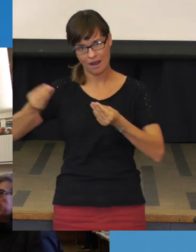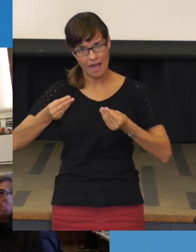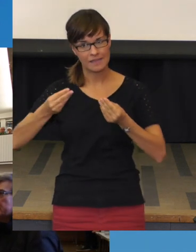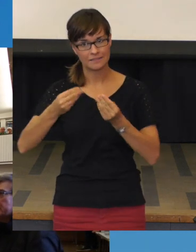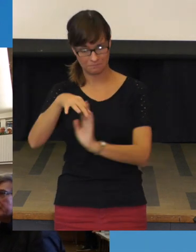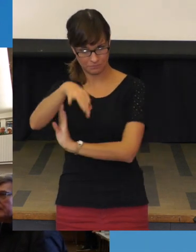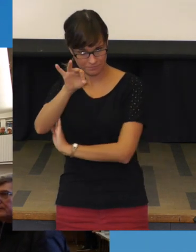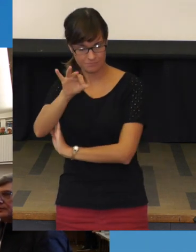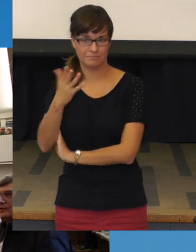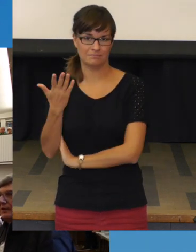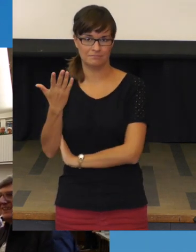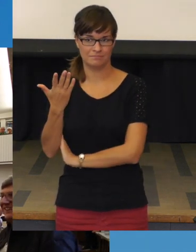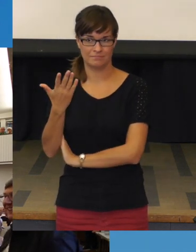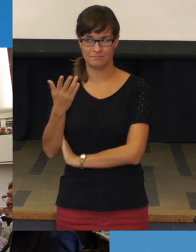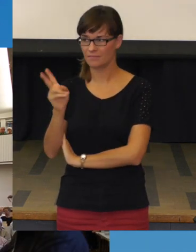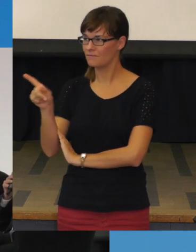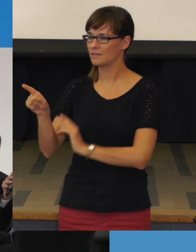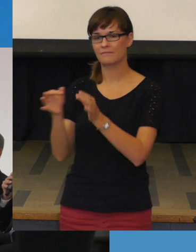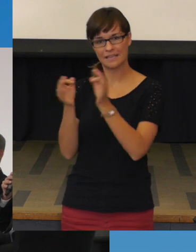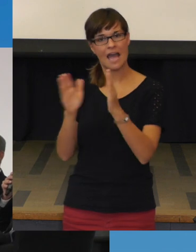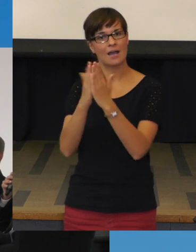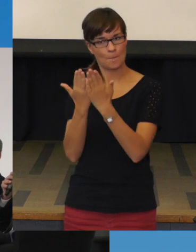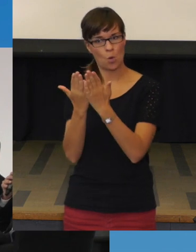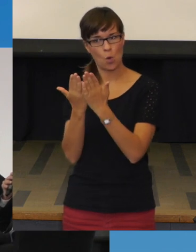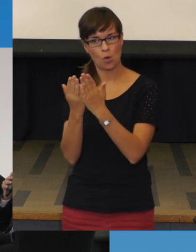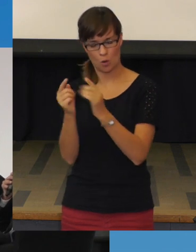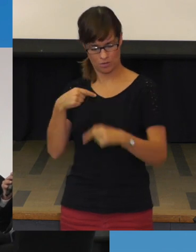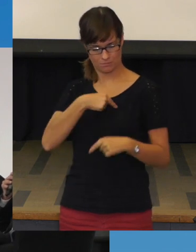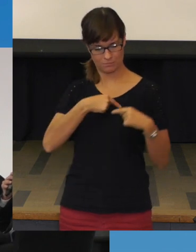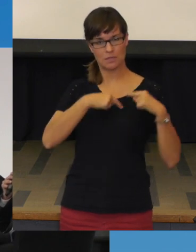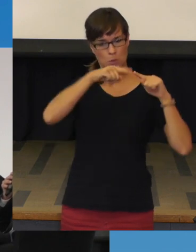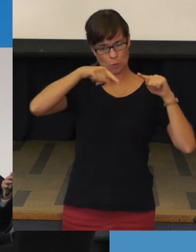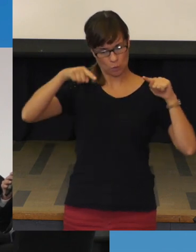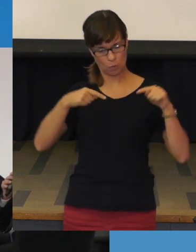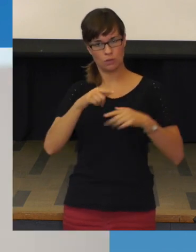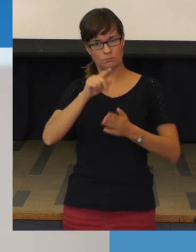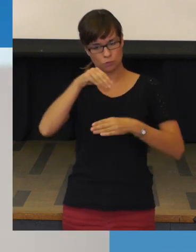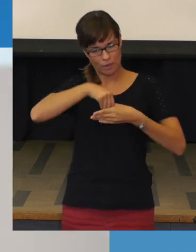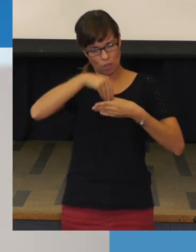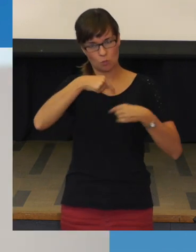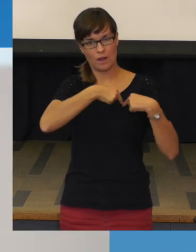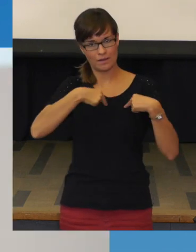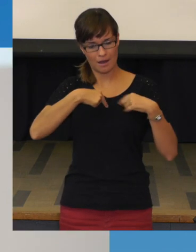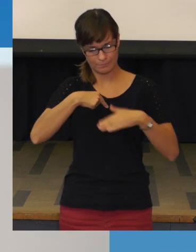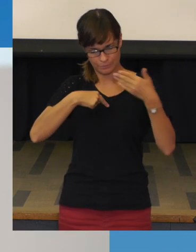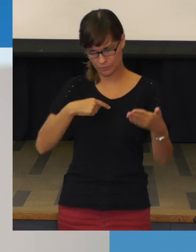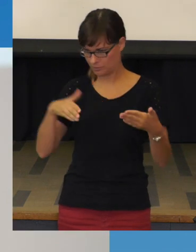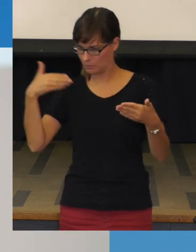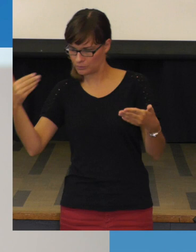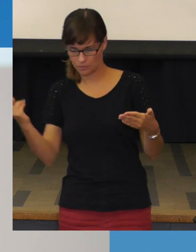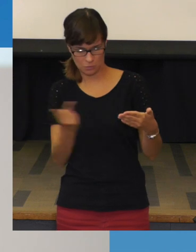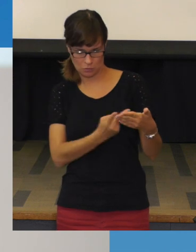des Eventrekorders. Sehe ich das richtig? Letztlich eine Korrelation zwischen dem, was der Eventrekorder aufgezeichnet hat und den Beschwerden